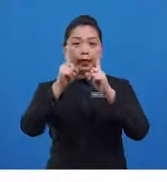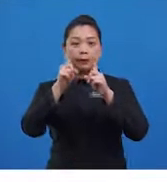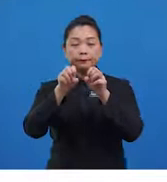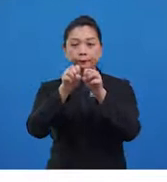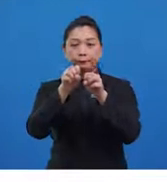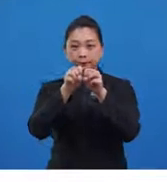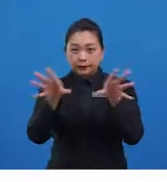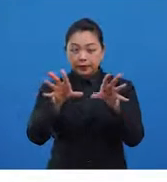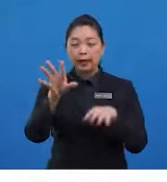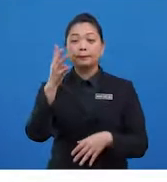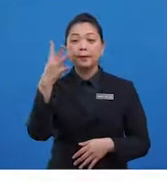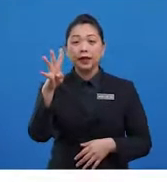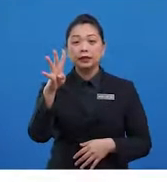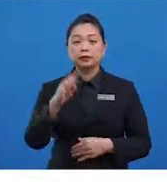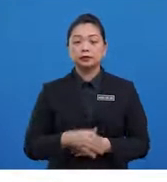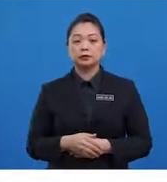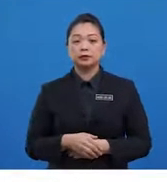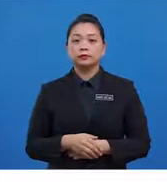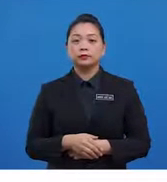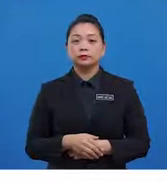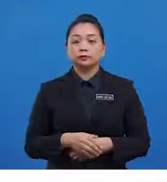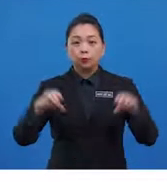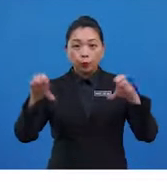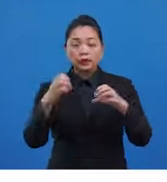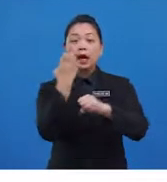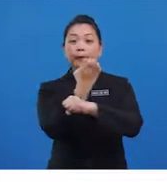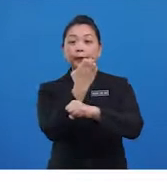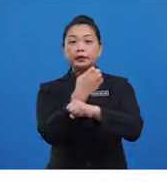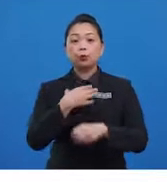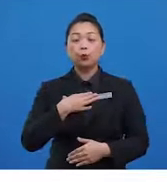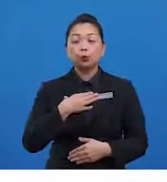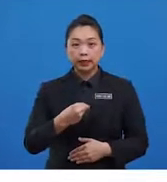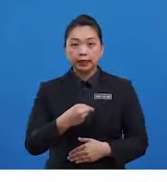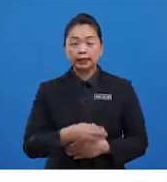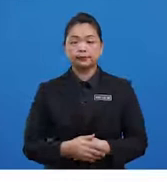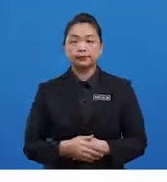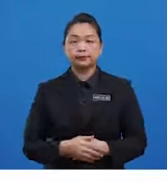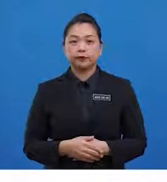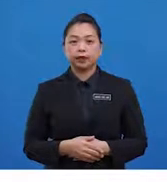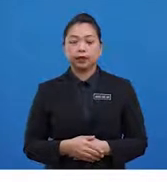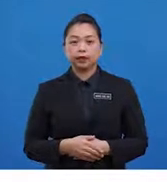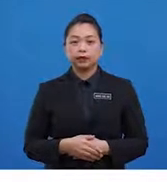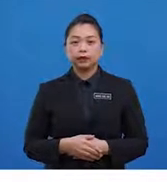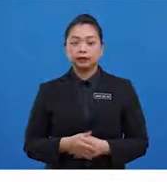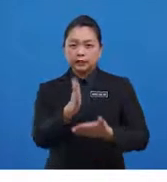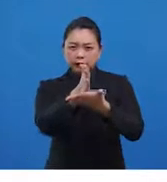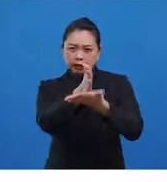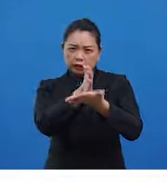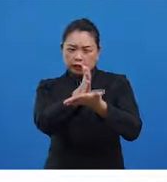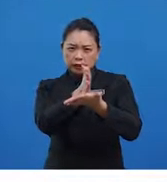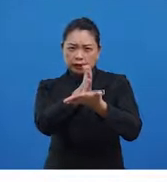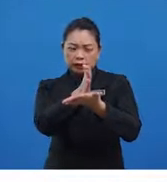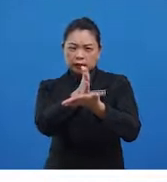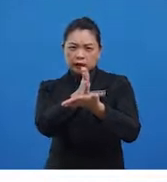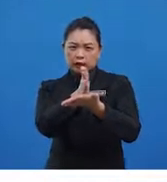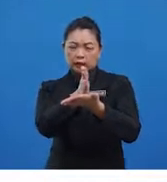pecah 14 yang diperbuat daripada emas putih. Manakala di tengah-tengah bintang pecah